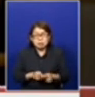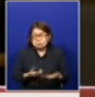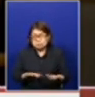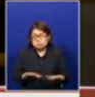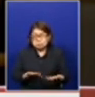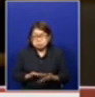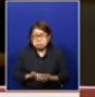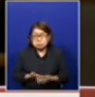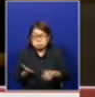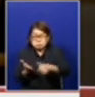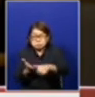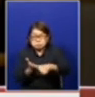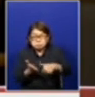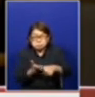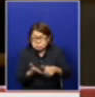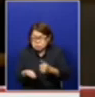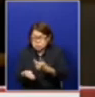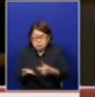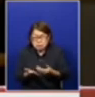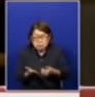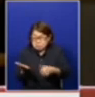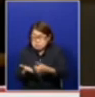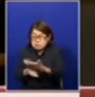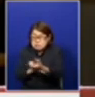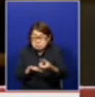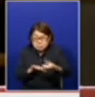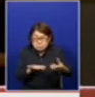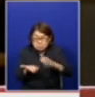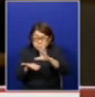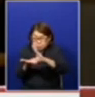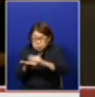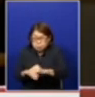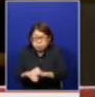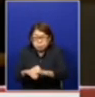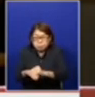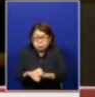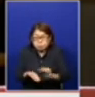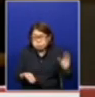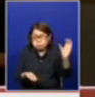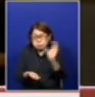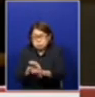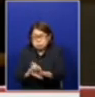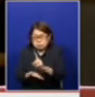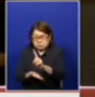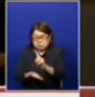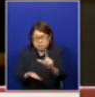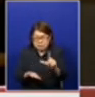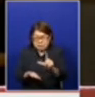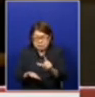ยืมหมดเอาใส่ให้เขาเป็น1 ล้านบาทป้องกันการฆ่าตัวตาย